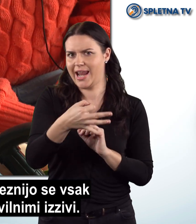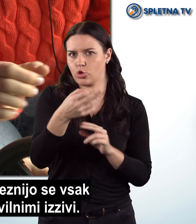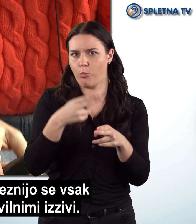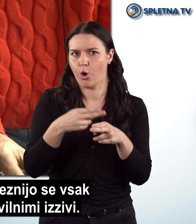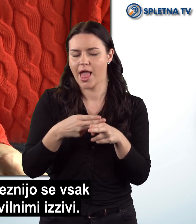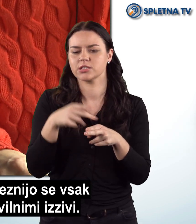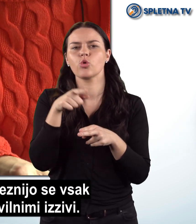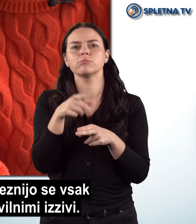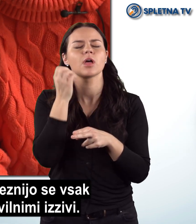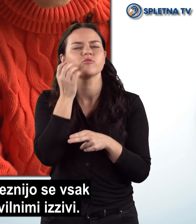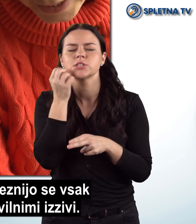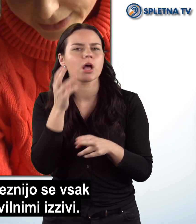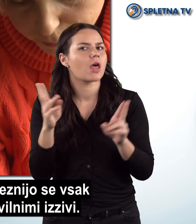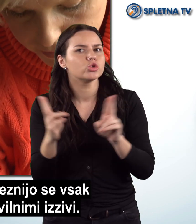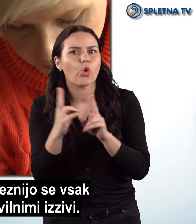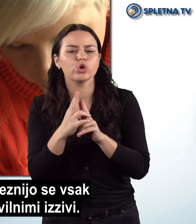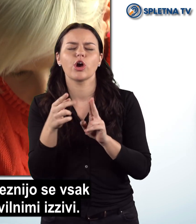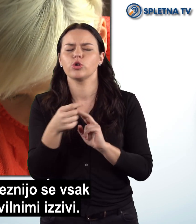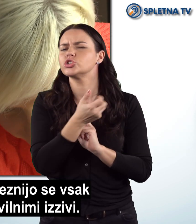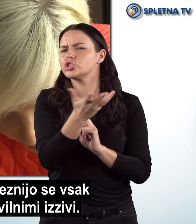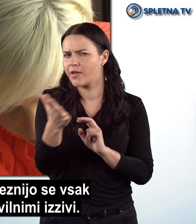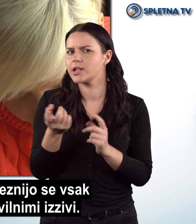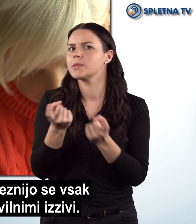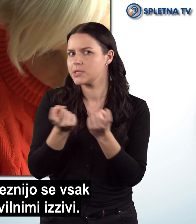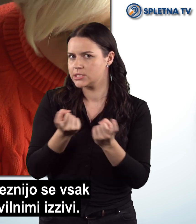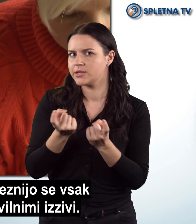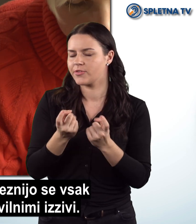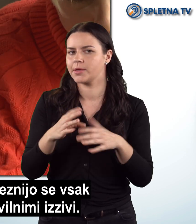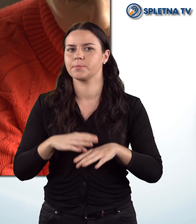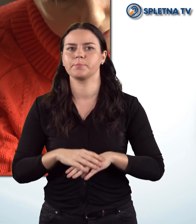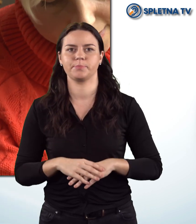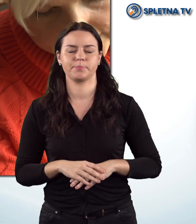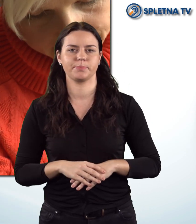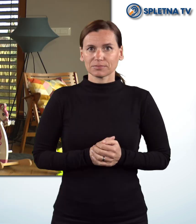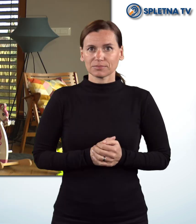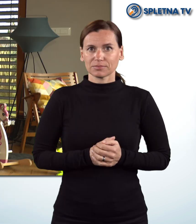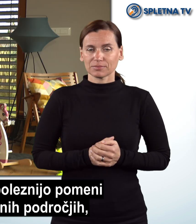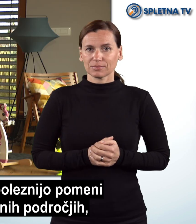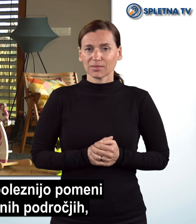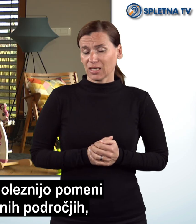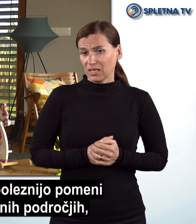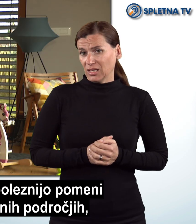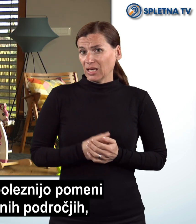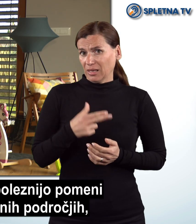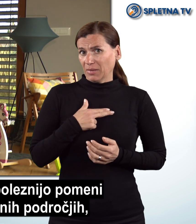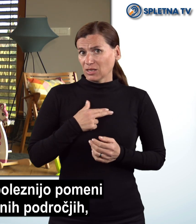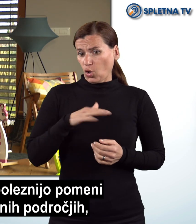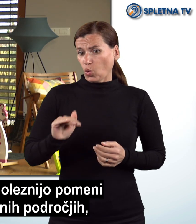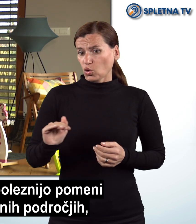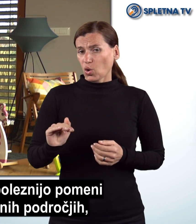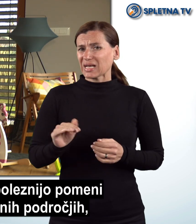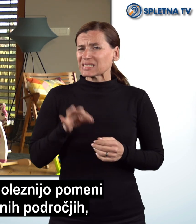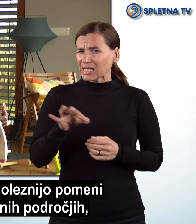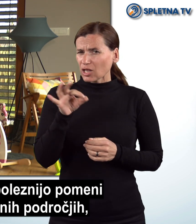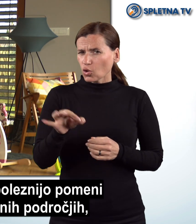Družine z redko boleznijo se vsak dan soočajo s številnimi izzivi. Ja, imeti otroka z redko boleznijo